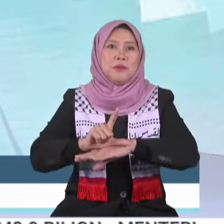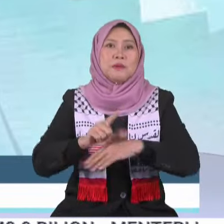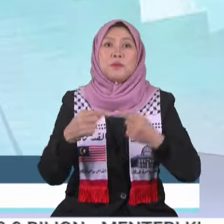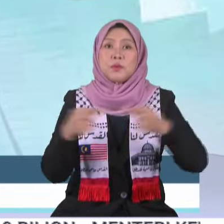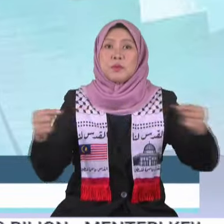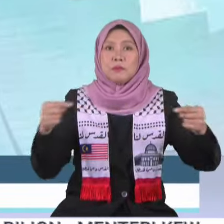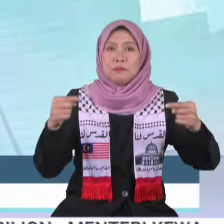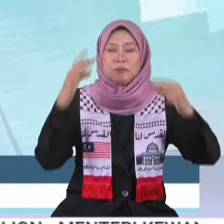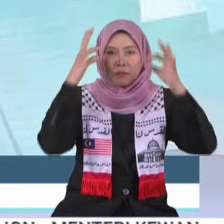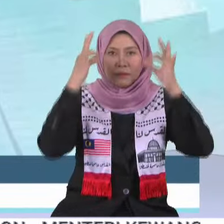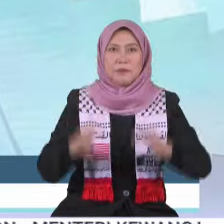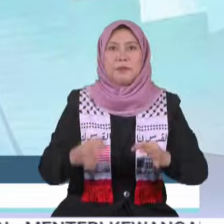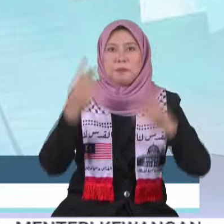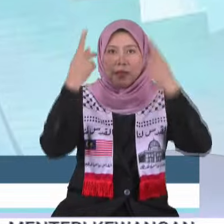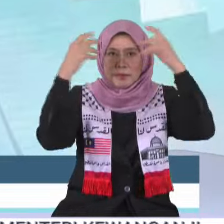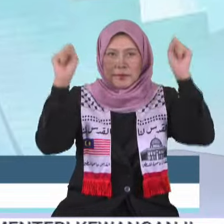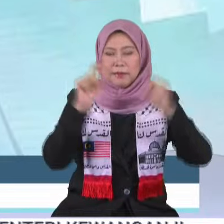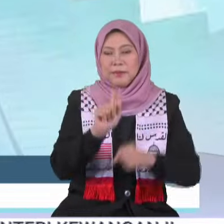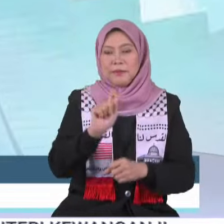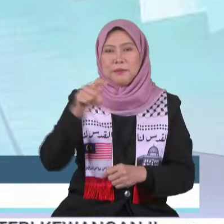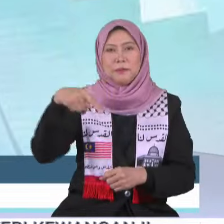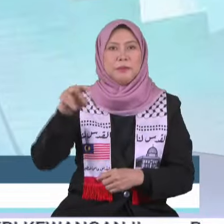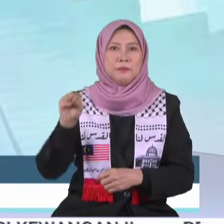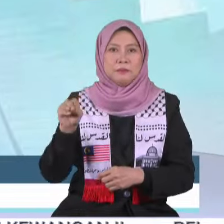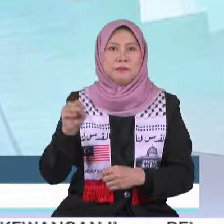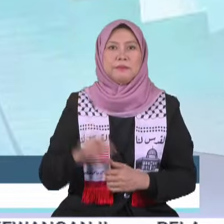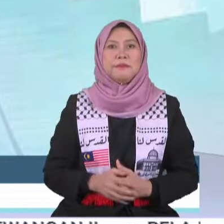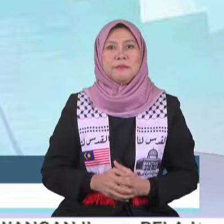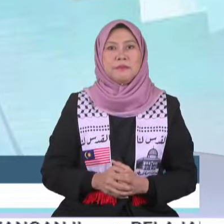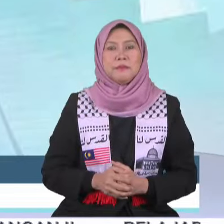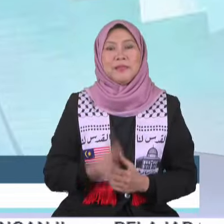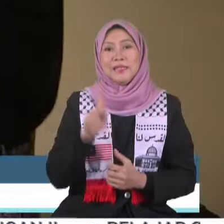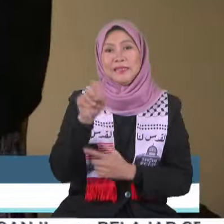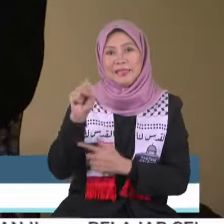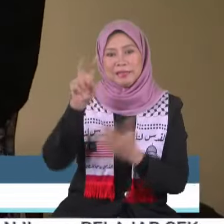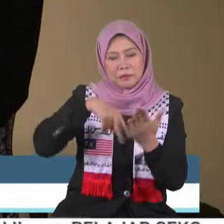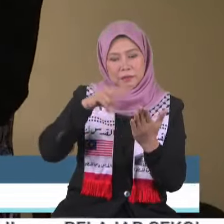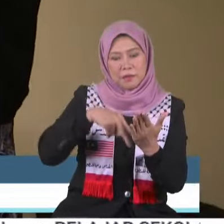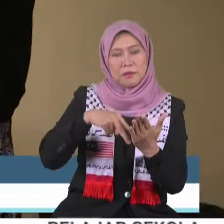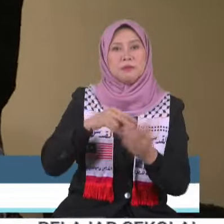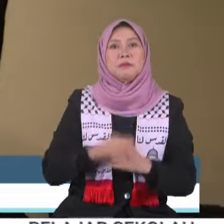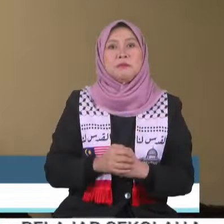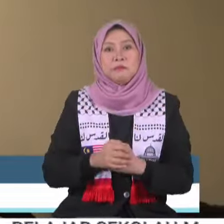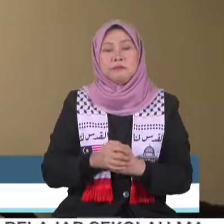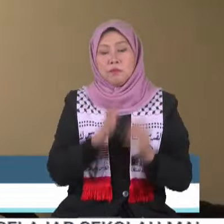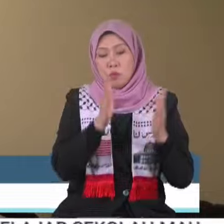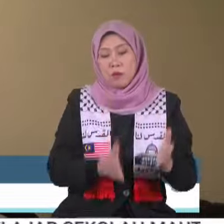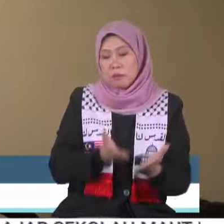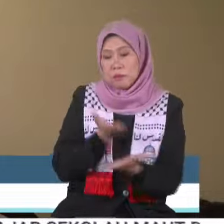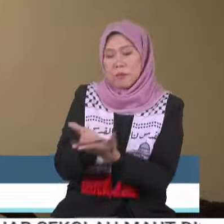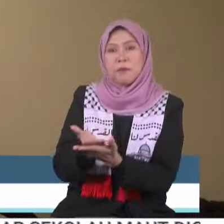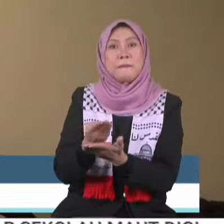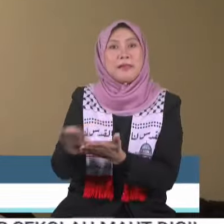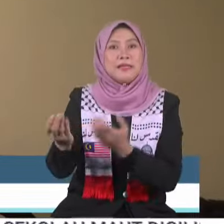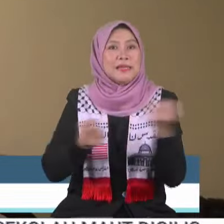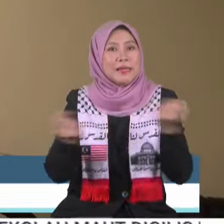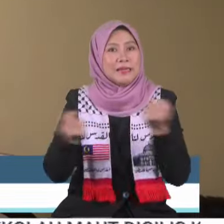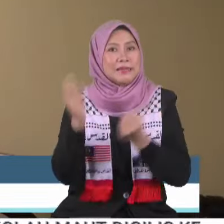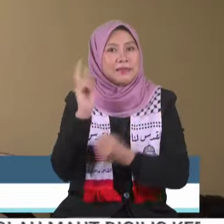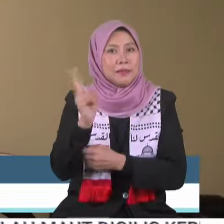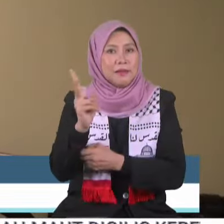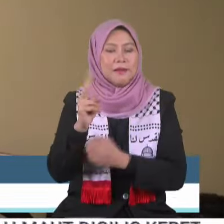itu diputuskan Presiden TTPM Salmi Zalinah Abdul Rahim. Ketika kes dibacakan, pihak menuntut telah membeli sebuah kenderaan